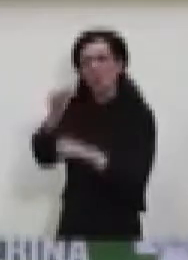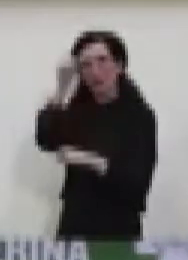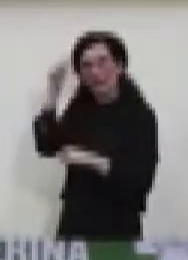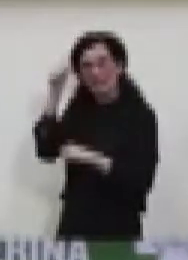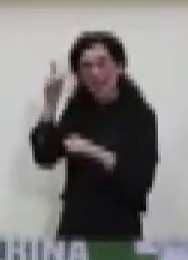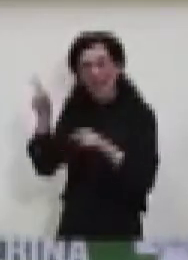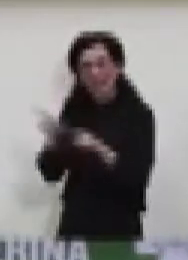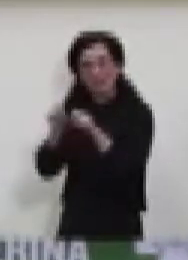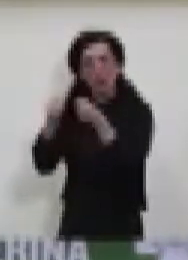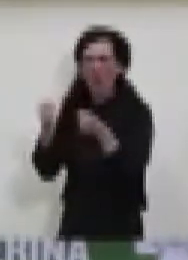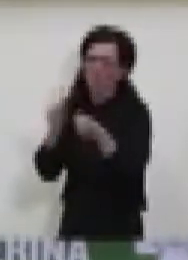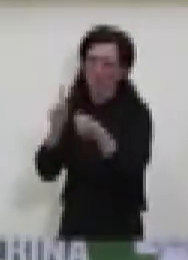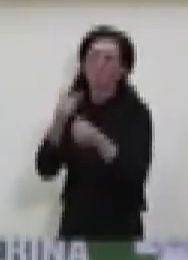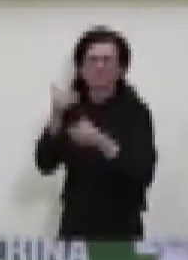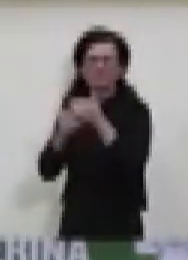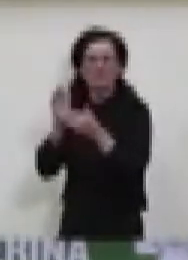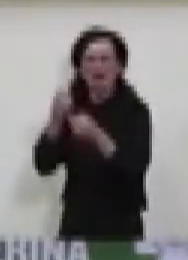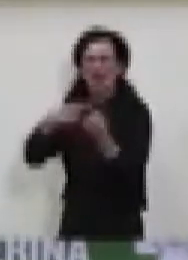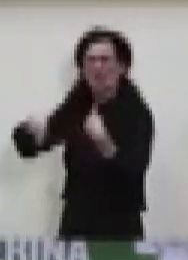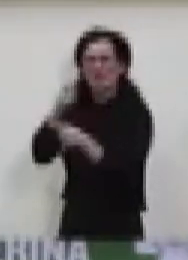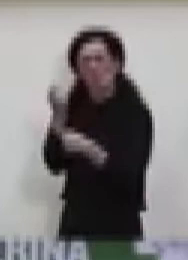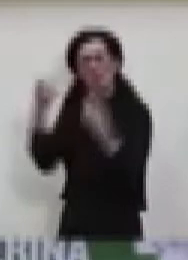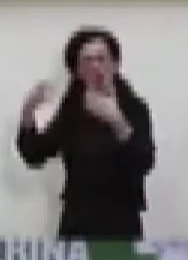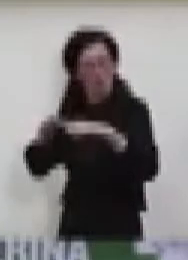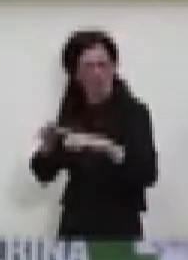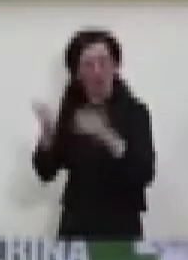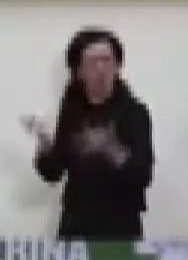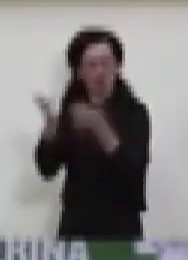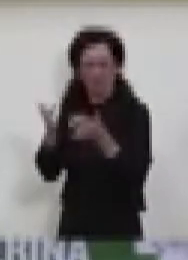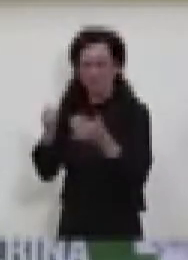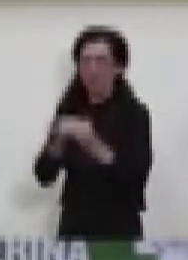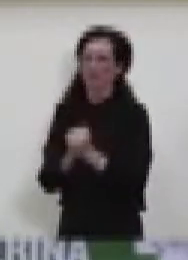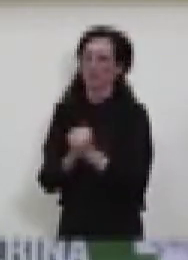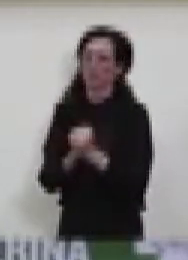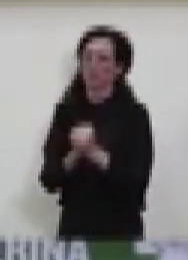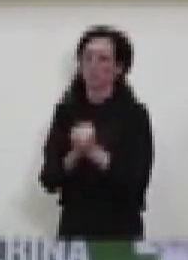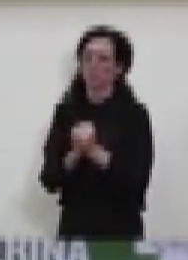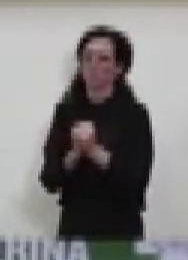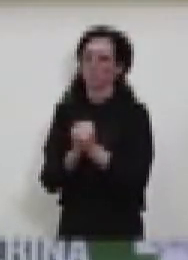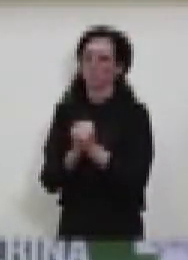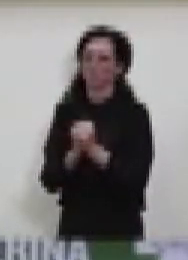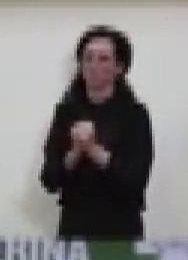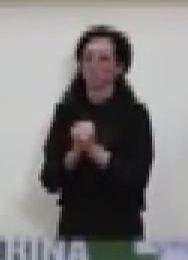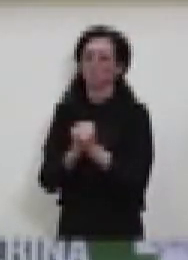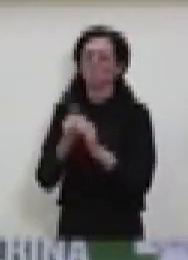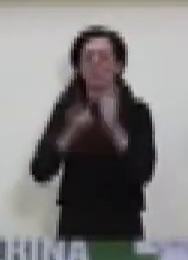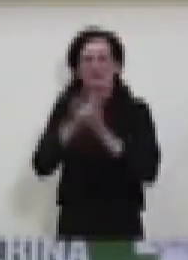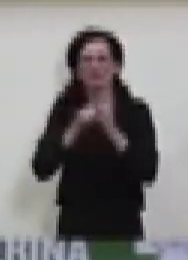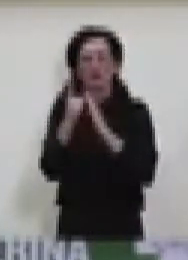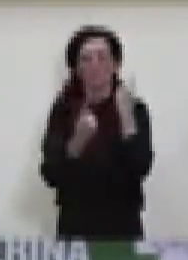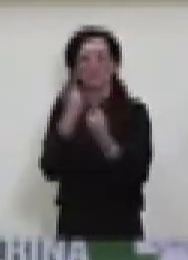i fattori dell'area emergenza non sono tutti noti e sviscerati come